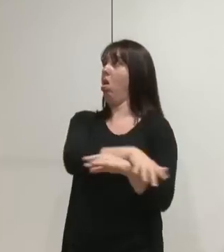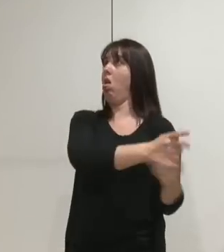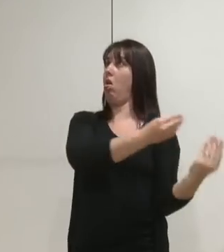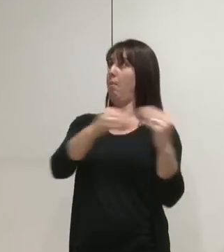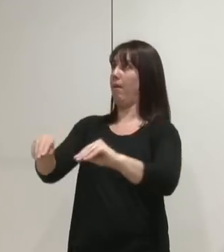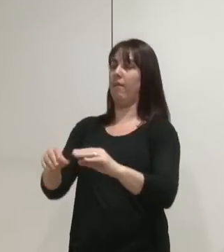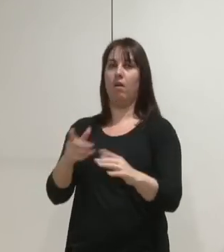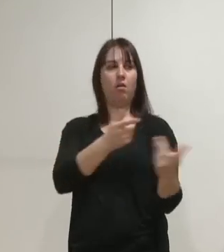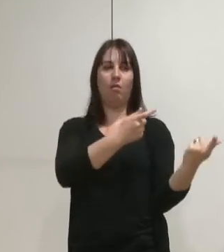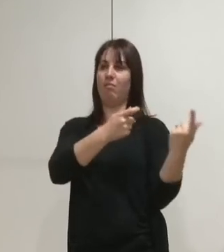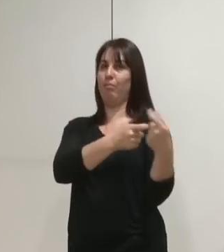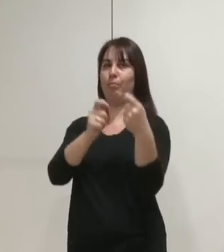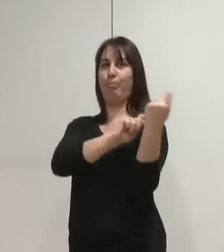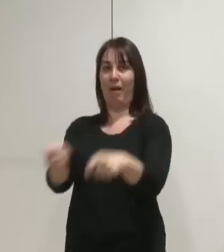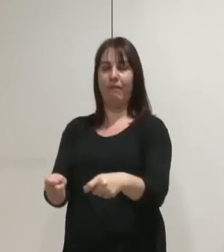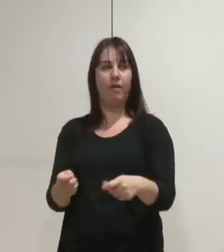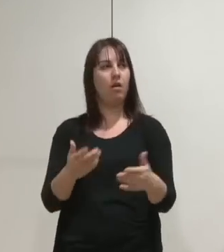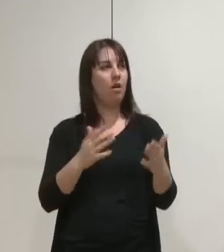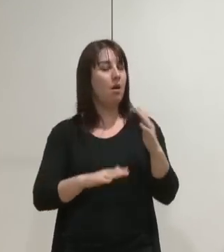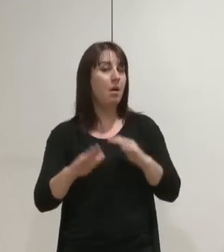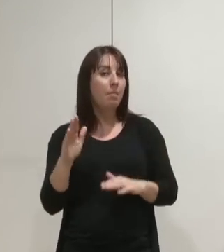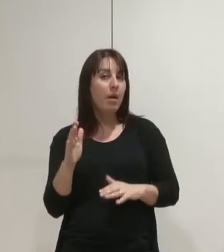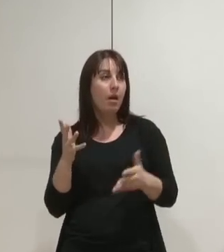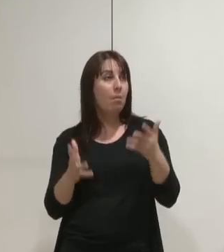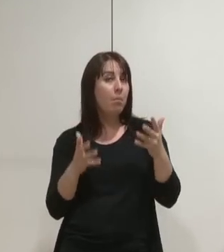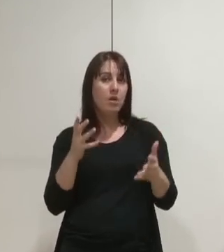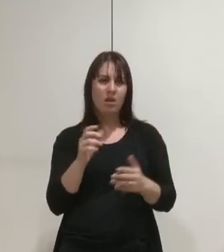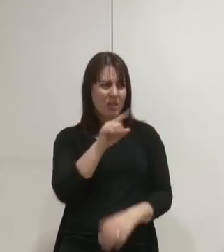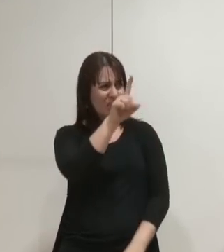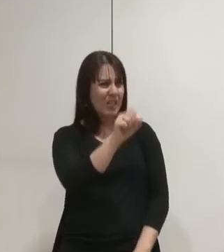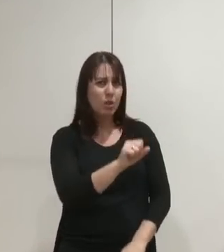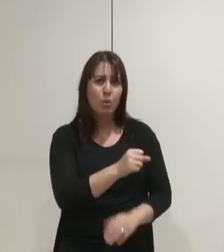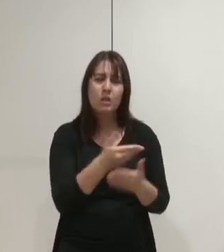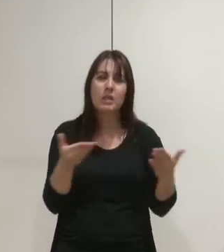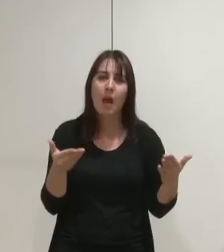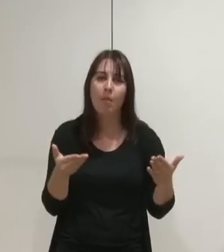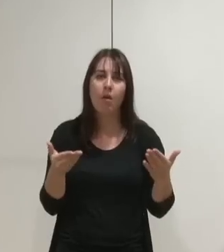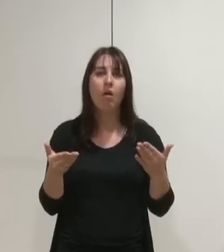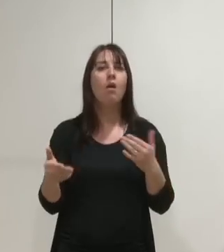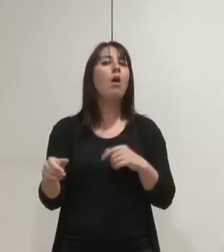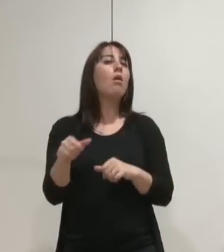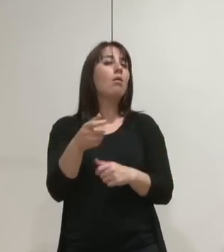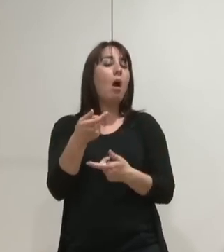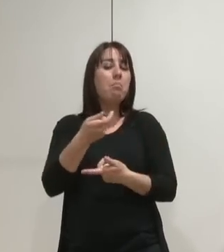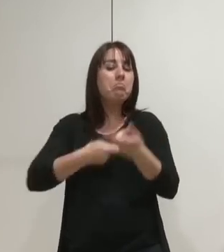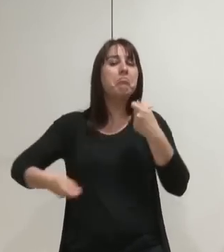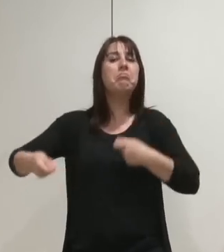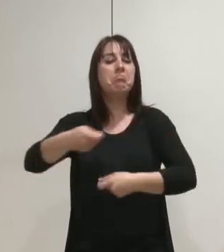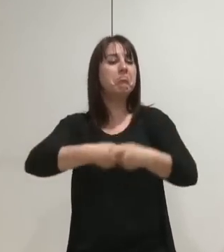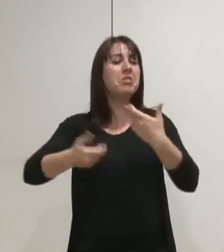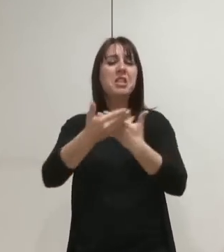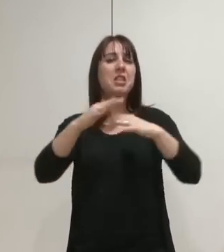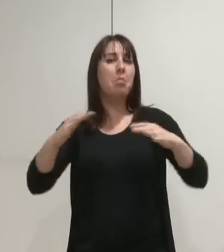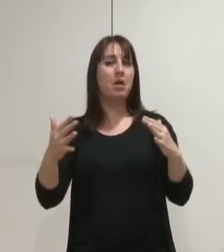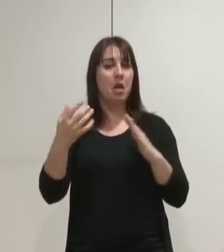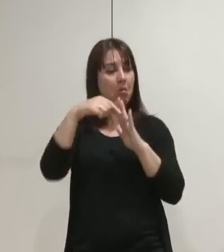question que l'on posait simplement donc voilà donc nous estimons que les conditions dans lesquelles ça s fait ne répond pas à des à des